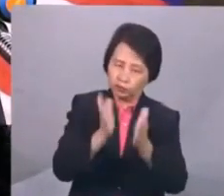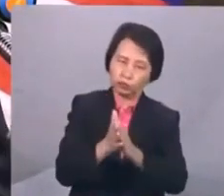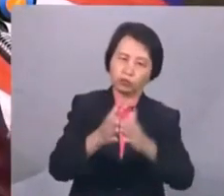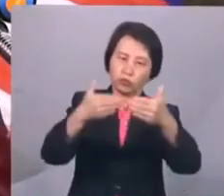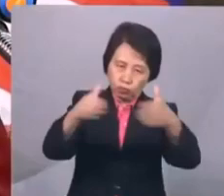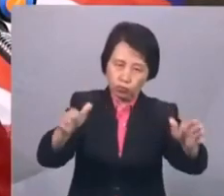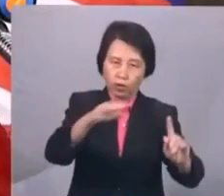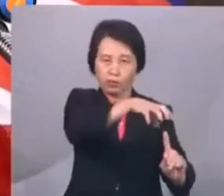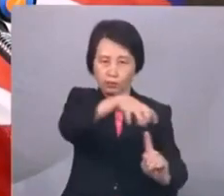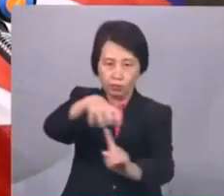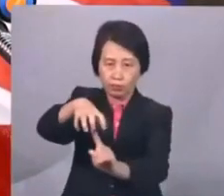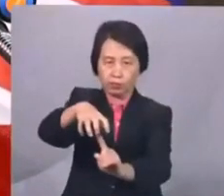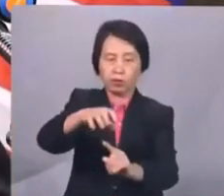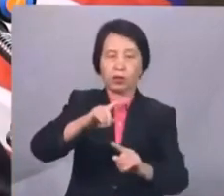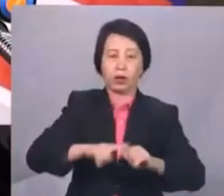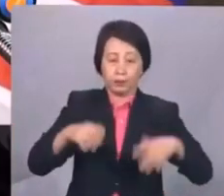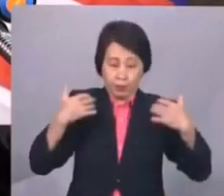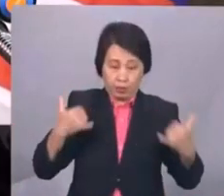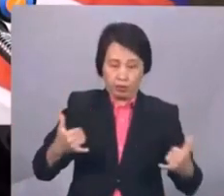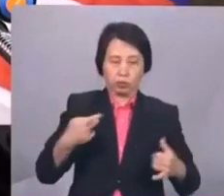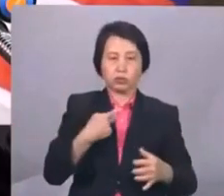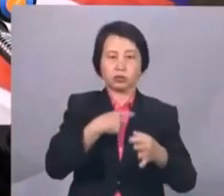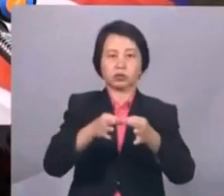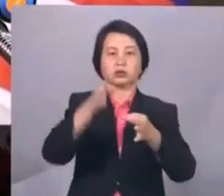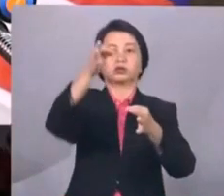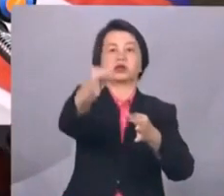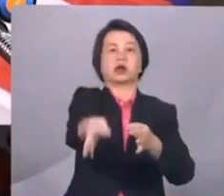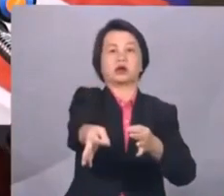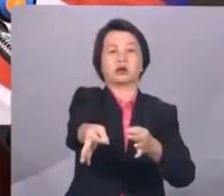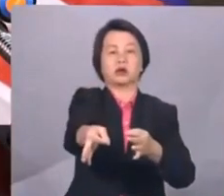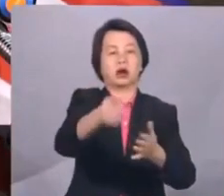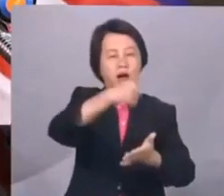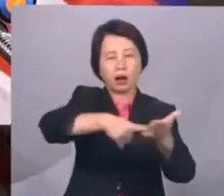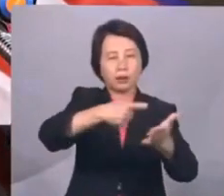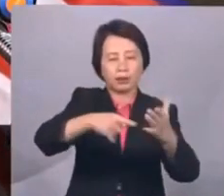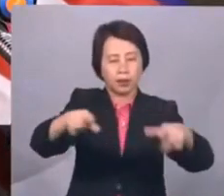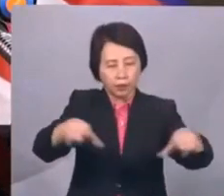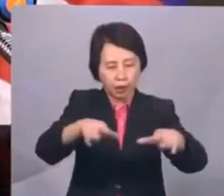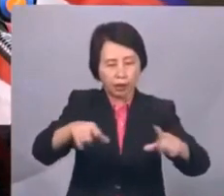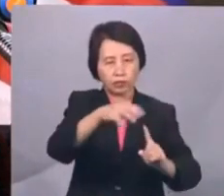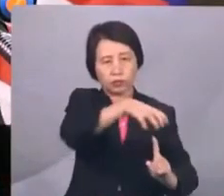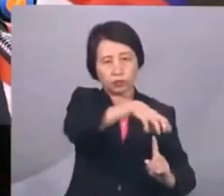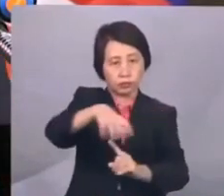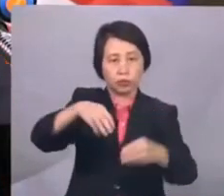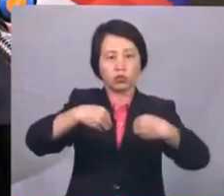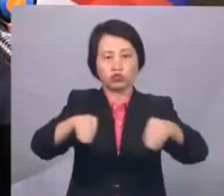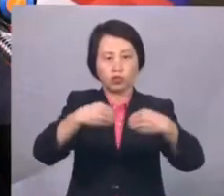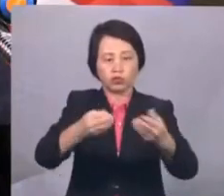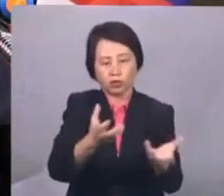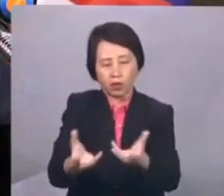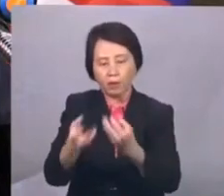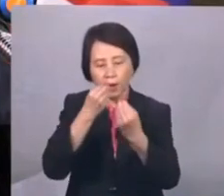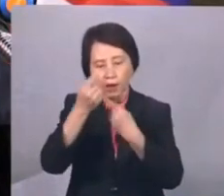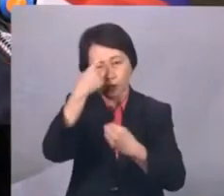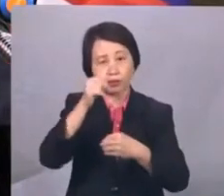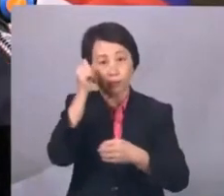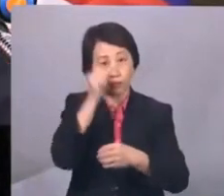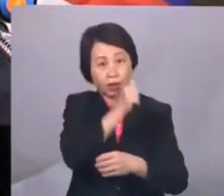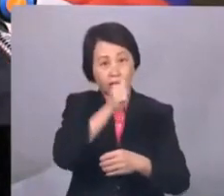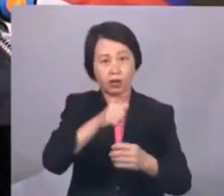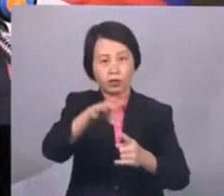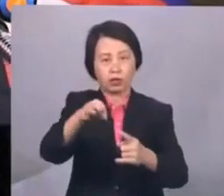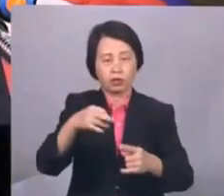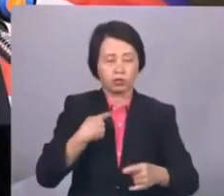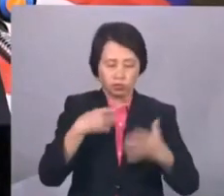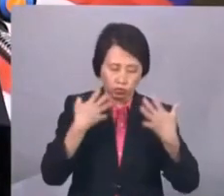buat tapi untuk pada waktu ini kita tangguhkan apa-apa pelaksanaan bazar Ramadhan dan perkara ini telah turut dibincangkan